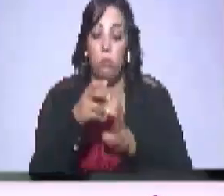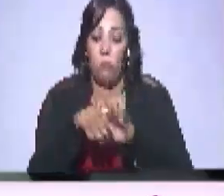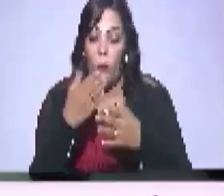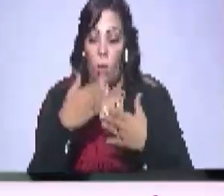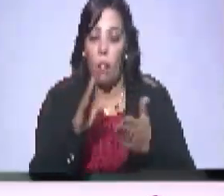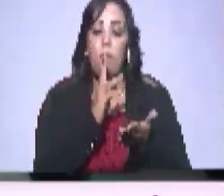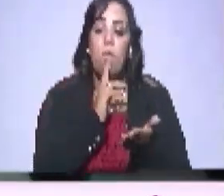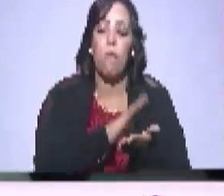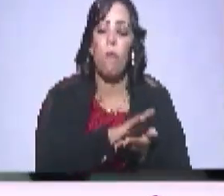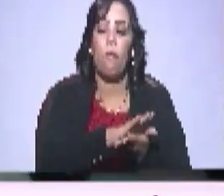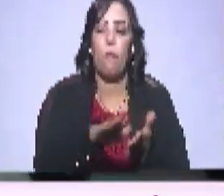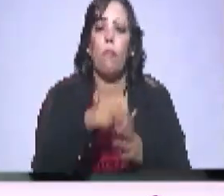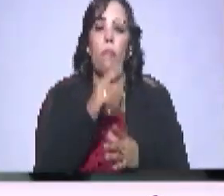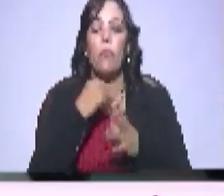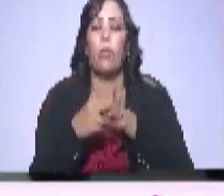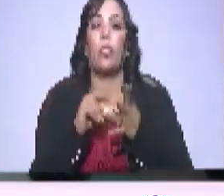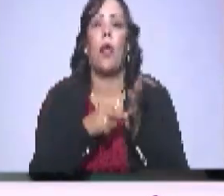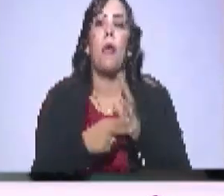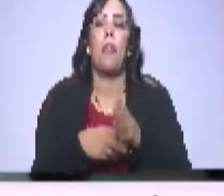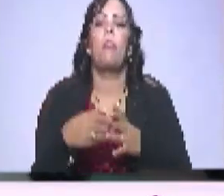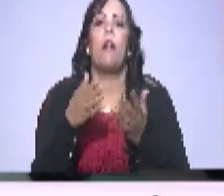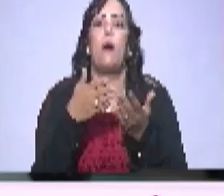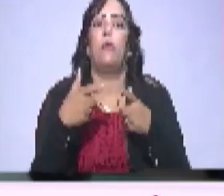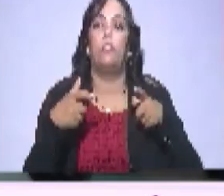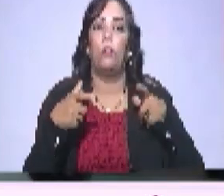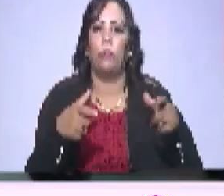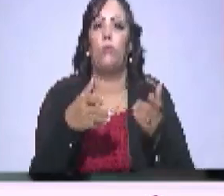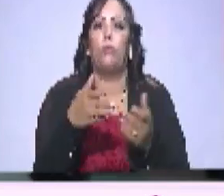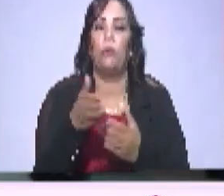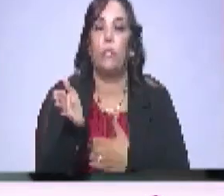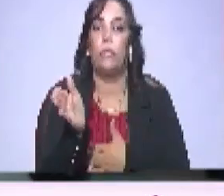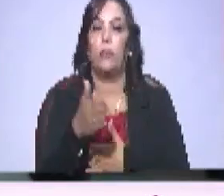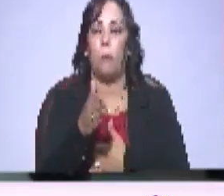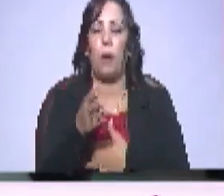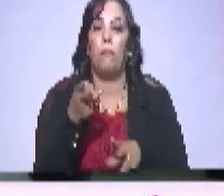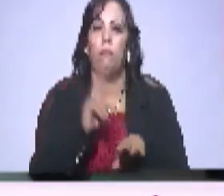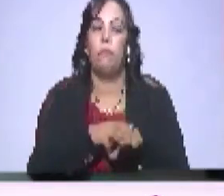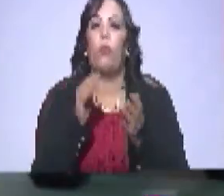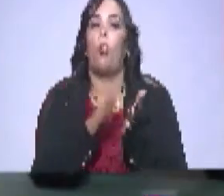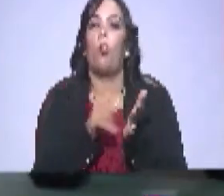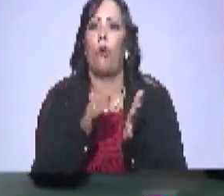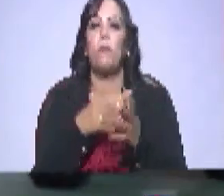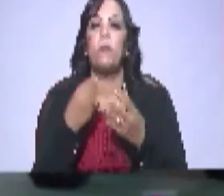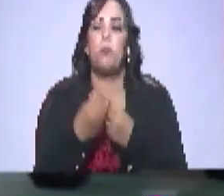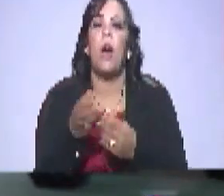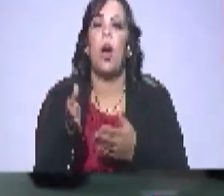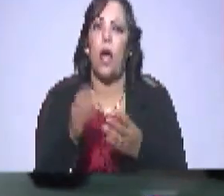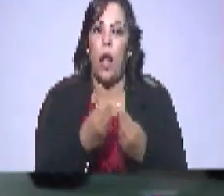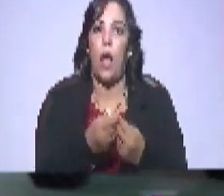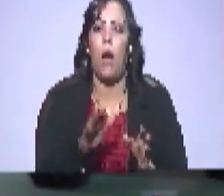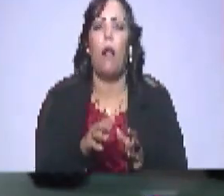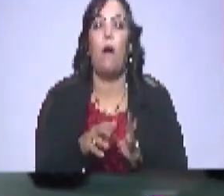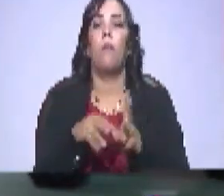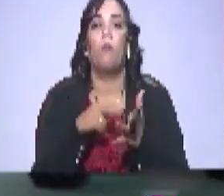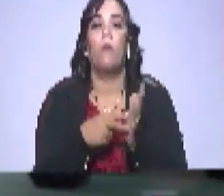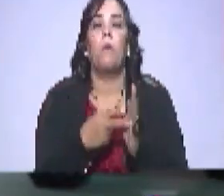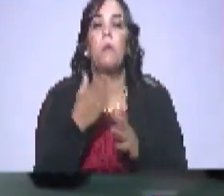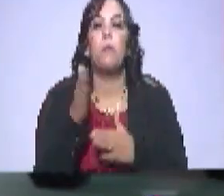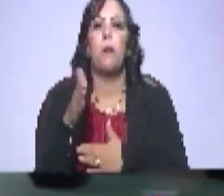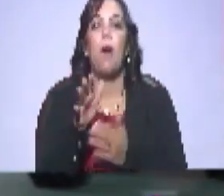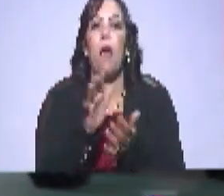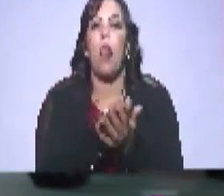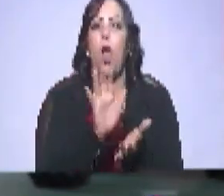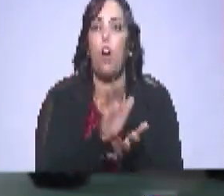طيب احنا كده عملنا طاجن القرش وعملنا الرز لسمكه القرش، ودي يعني برضو